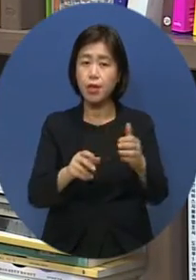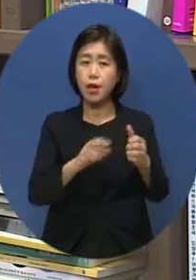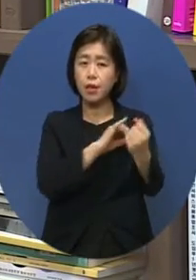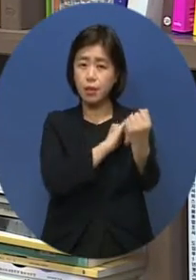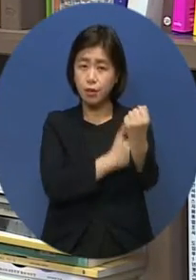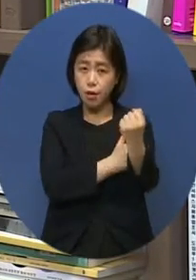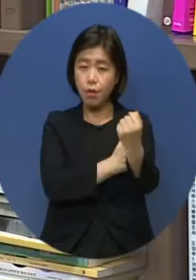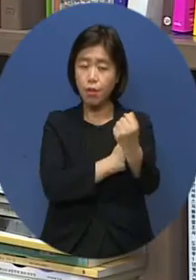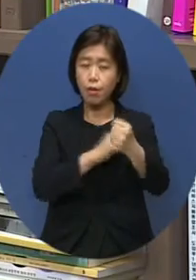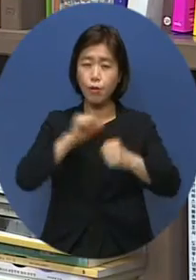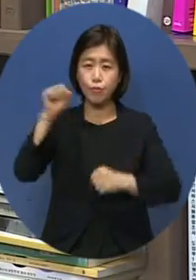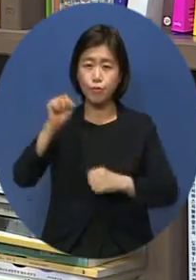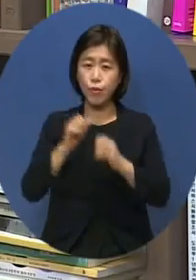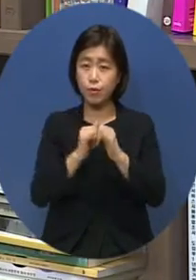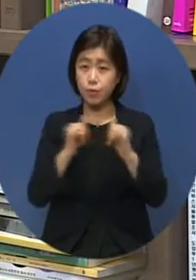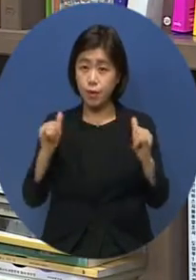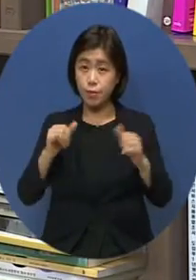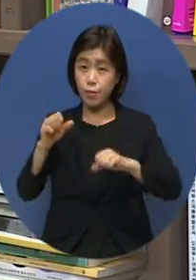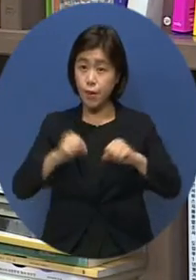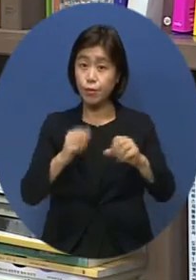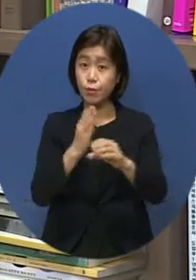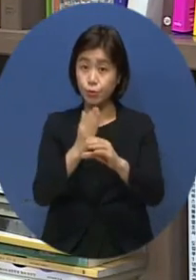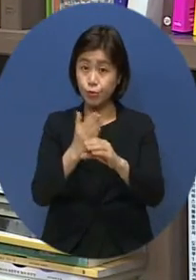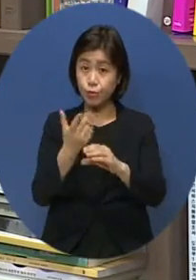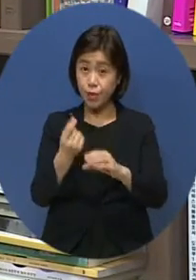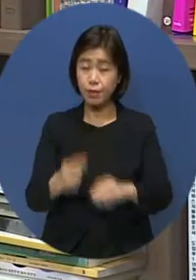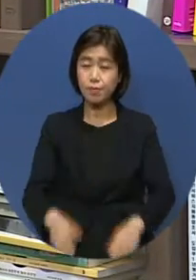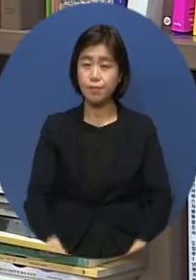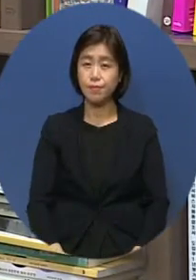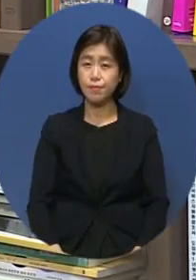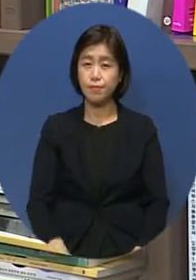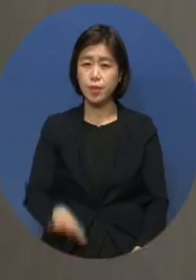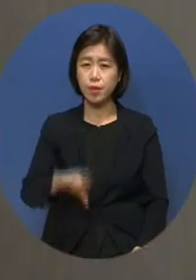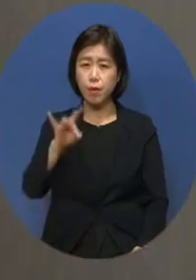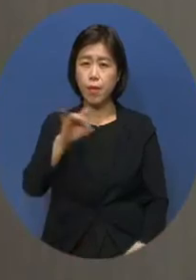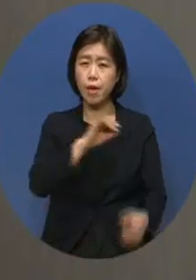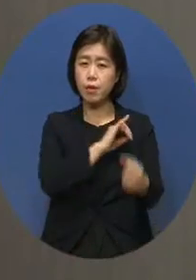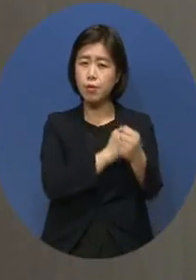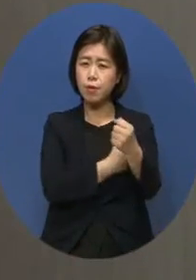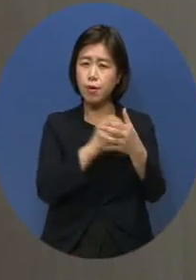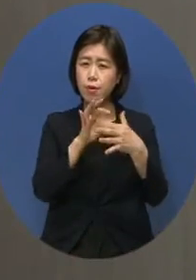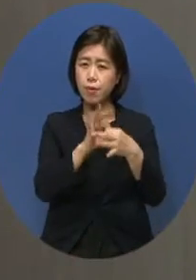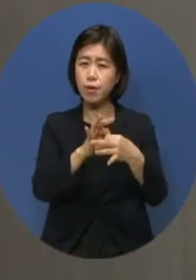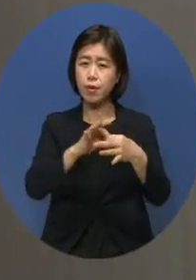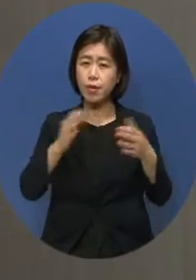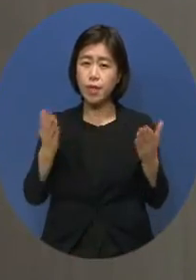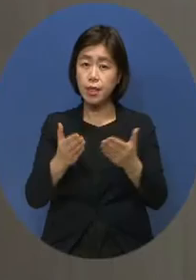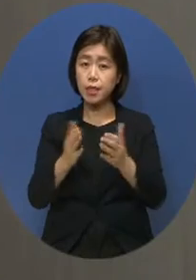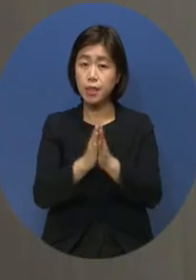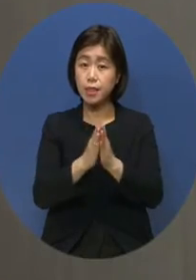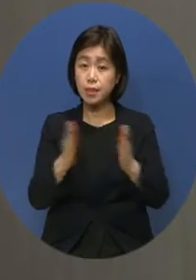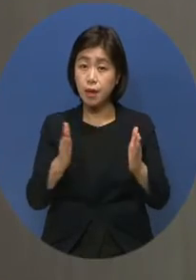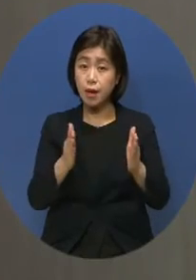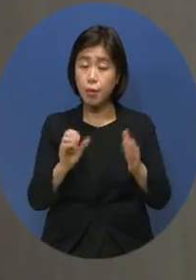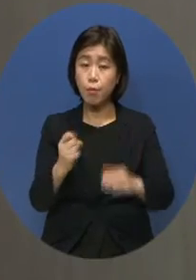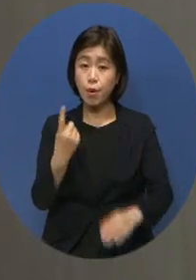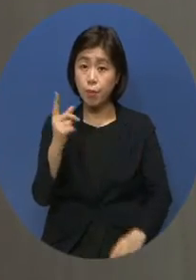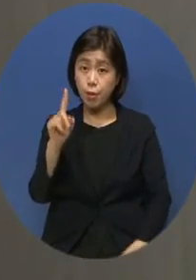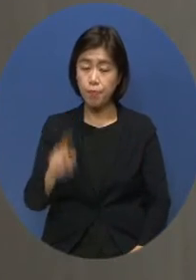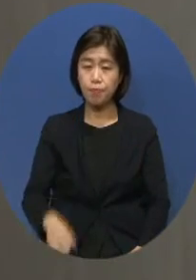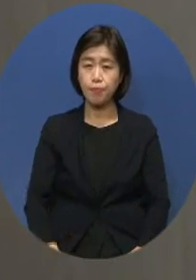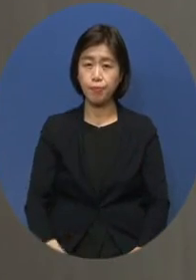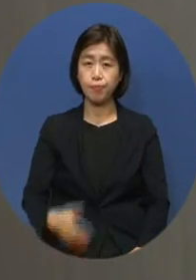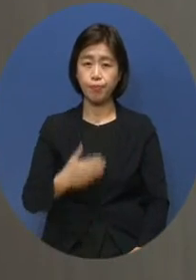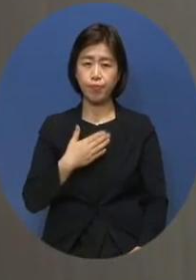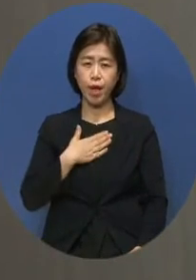목소리를 내주셨잖아요. 어떻게 처음에 이런 활동을 시작하게 되셨나요? 네. 가장 직접적인 계기는